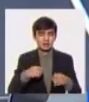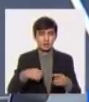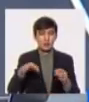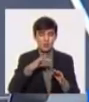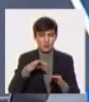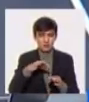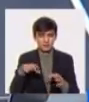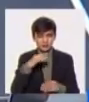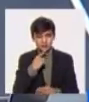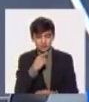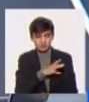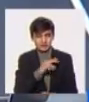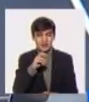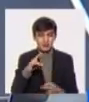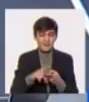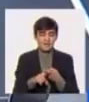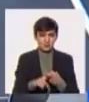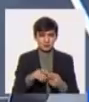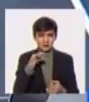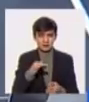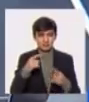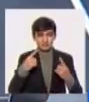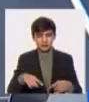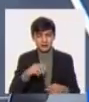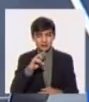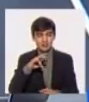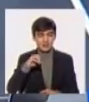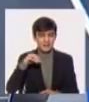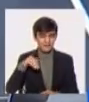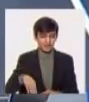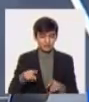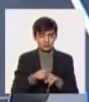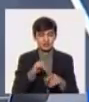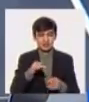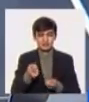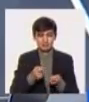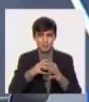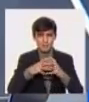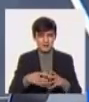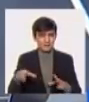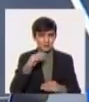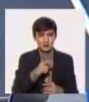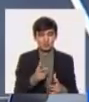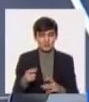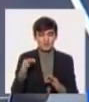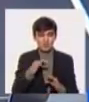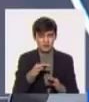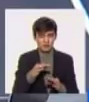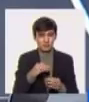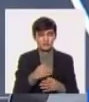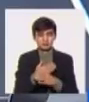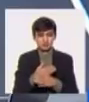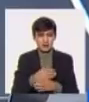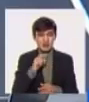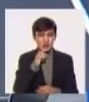сложная ситуация из-за пандемии коронавируса и спада цен на нефть. Тем не менее, мировые правительства готовы во что бы то ни стало